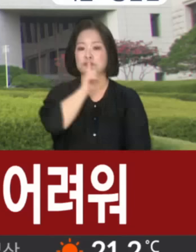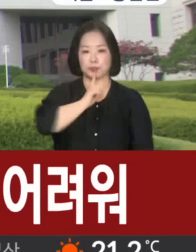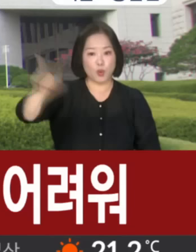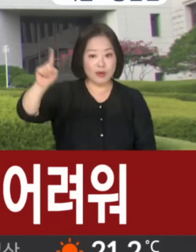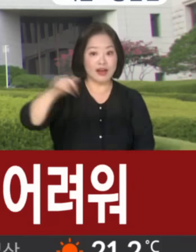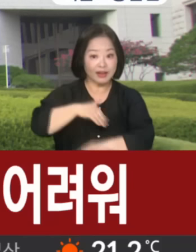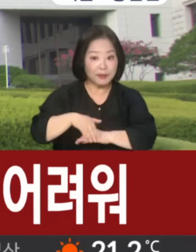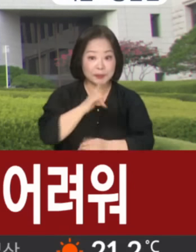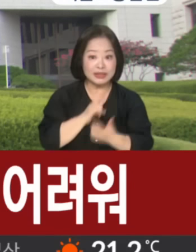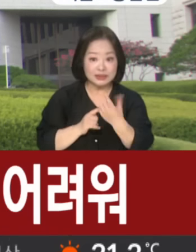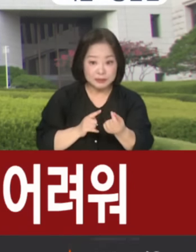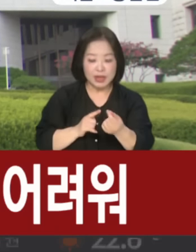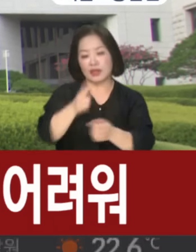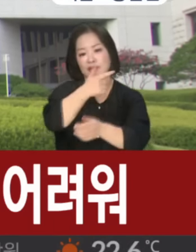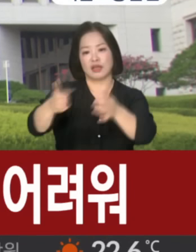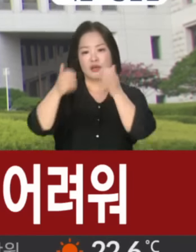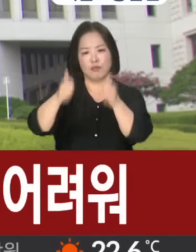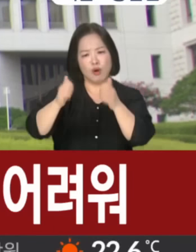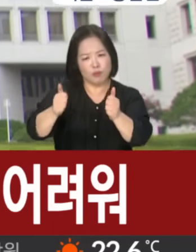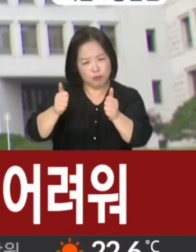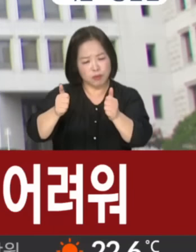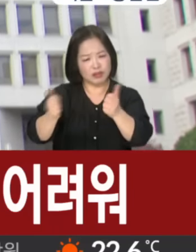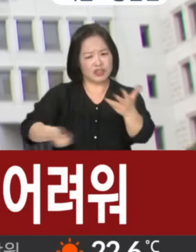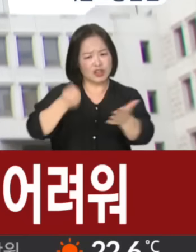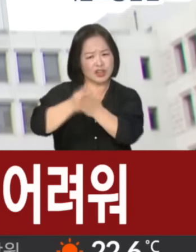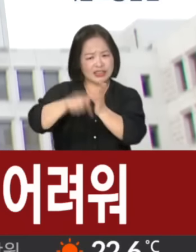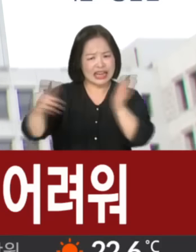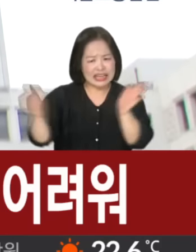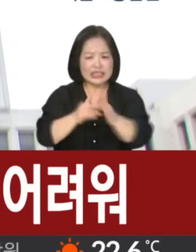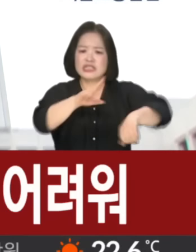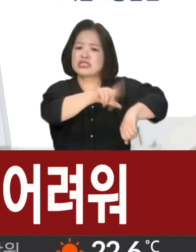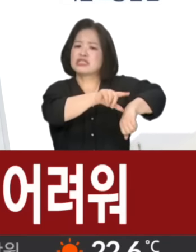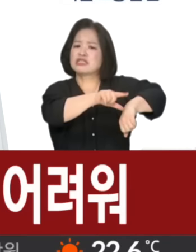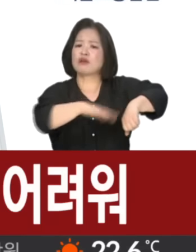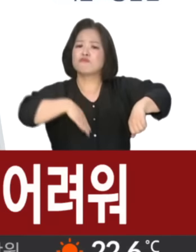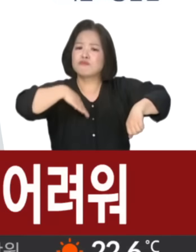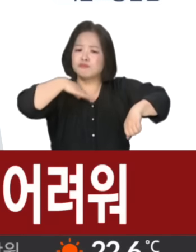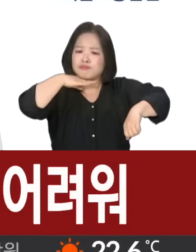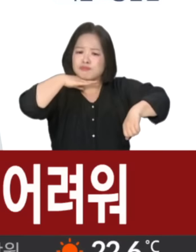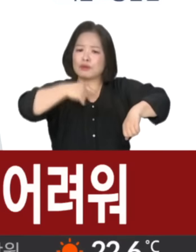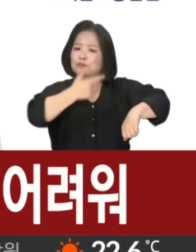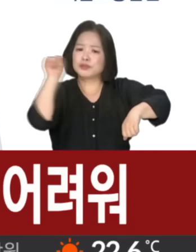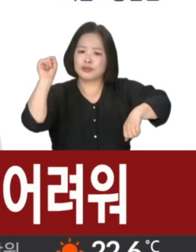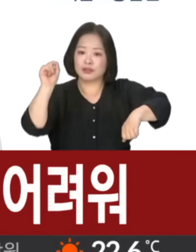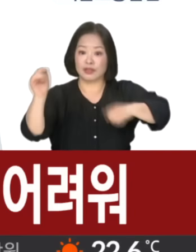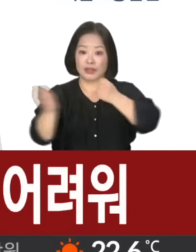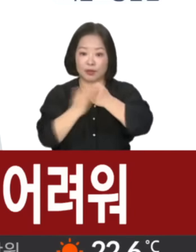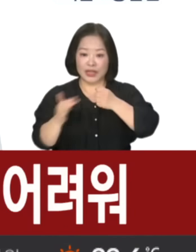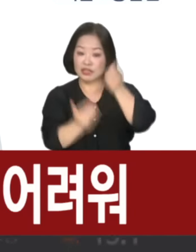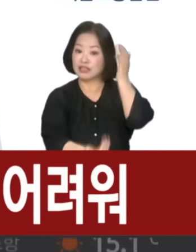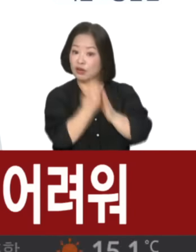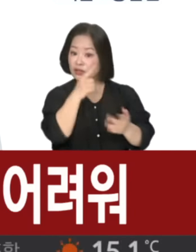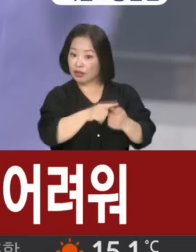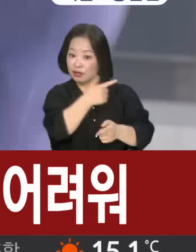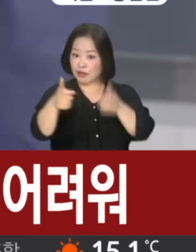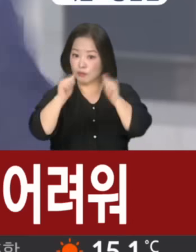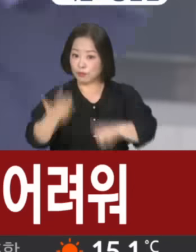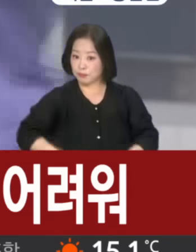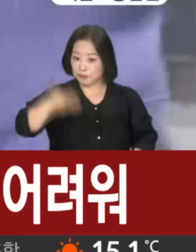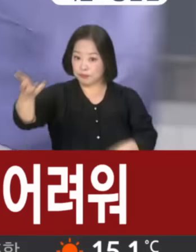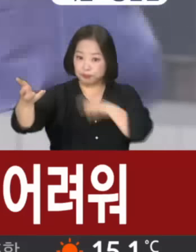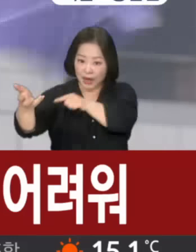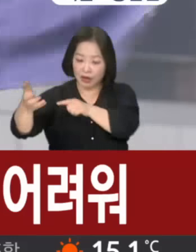재항고하겠다고 밝혔지만 대법원 판결까지는 시간이 부족하다는 게 법조계 관측입니다. 사건 기록이 대법원으로